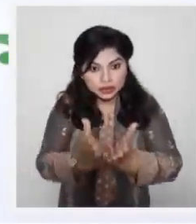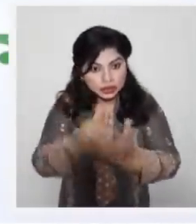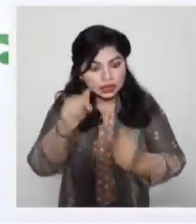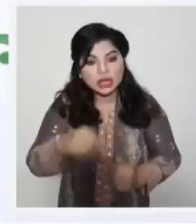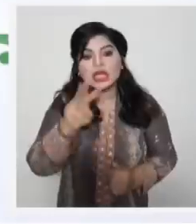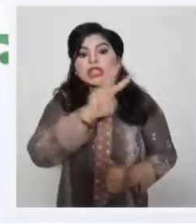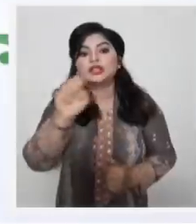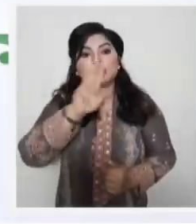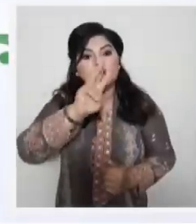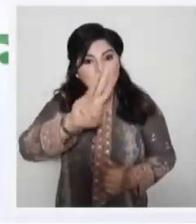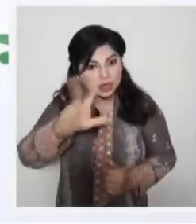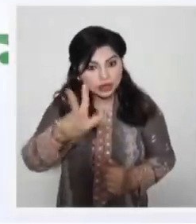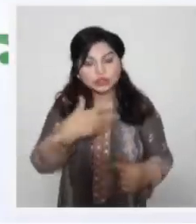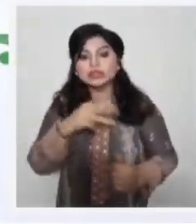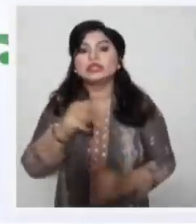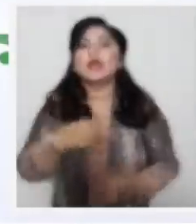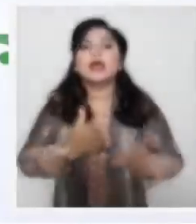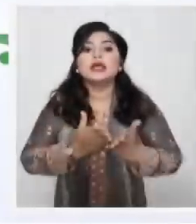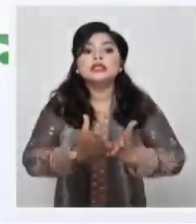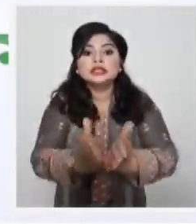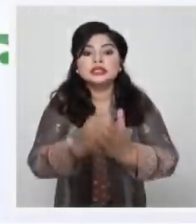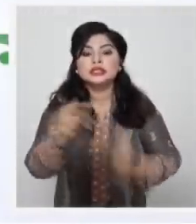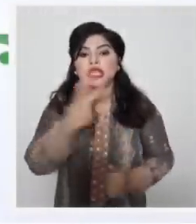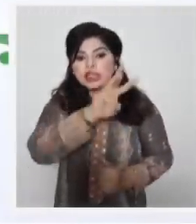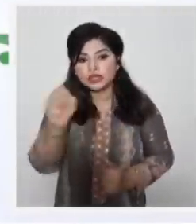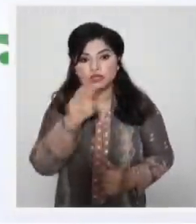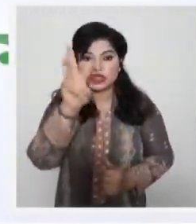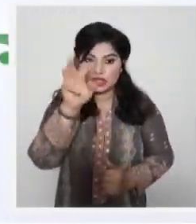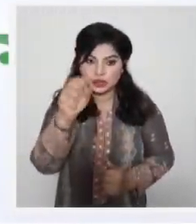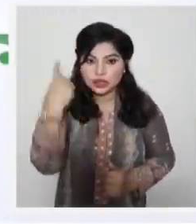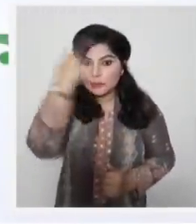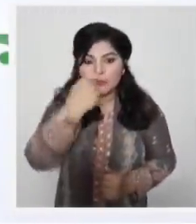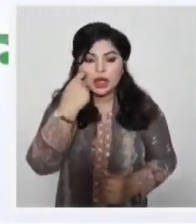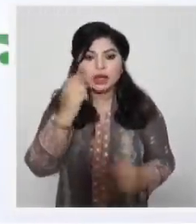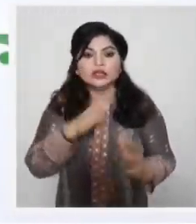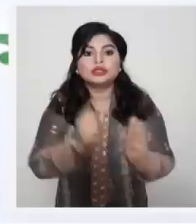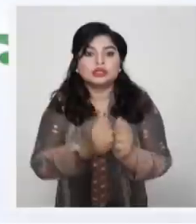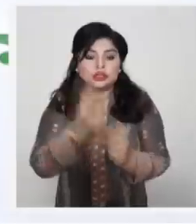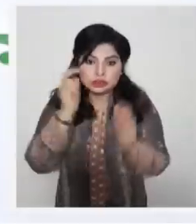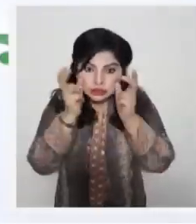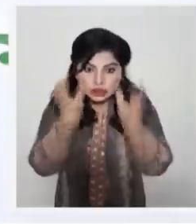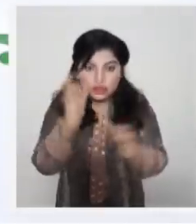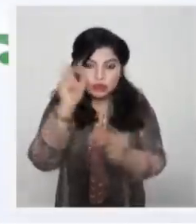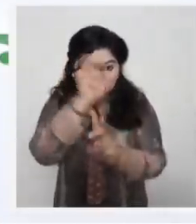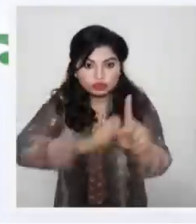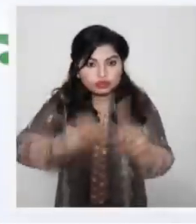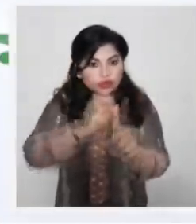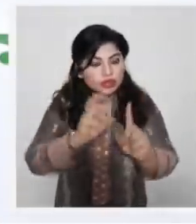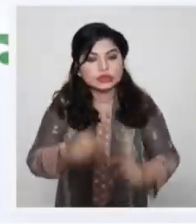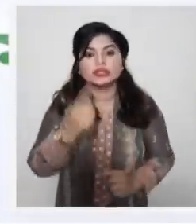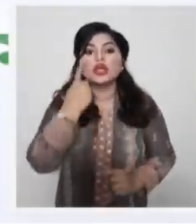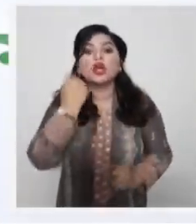24 ঘন্টায় বিমানবন্দরে স্ক্রিনিং হয়েছে 908 জন, স্থলবন্দরে 438 জন, এবং সমুদ্রবন্দরে